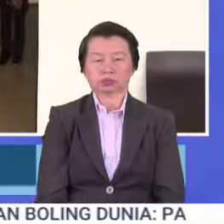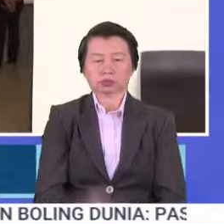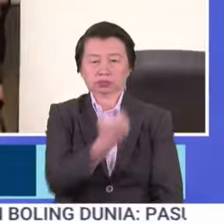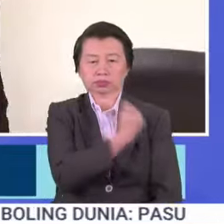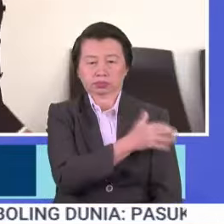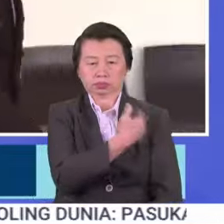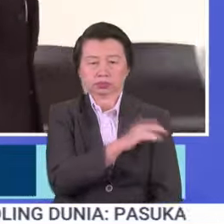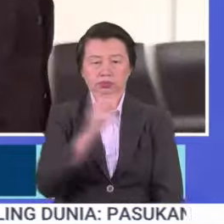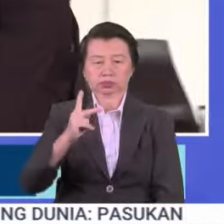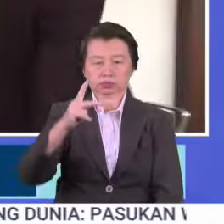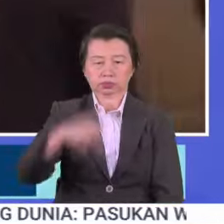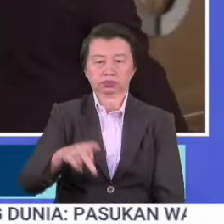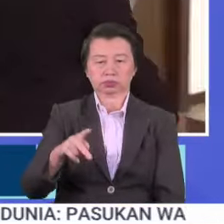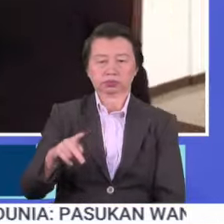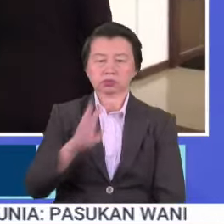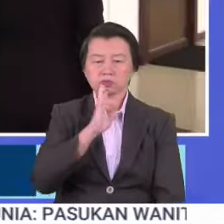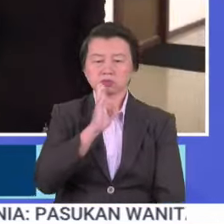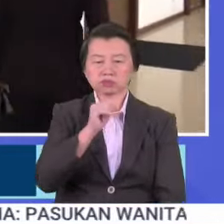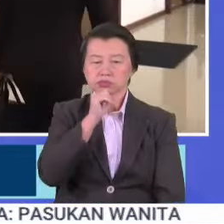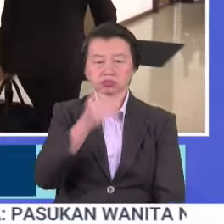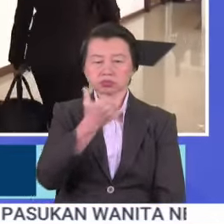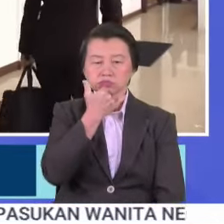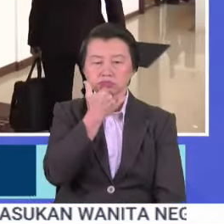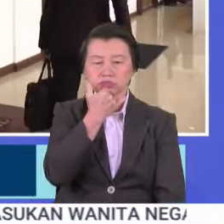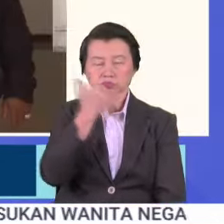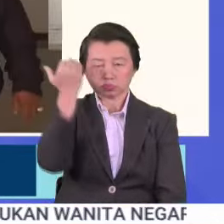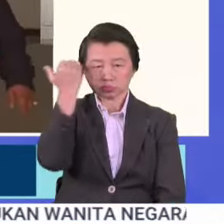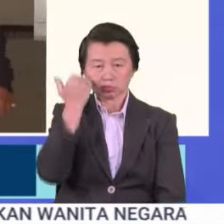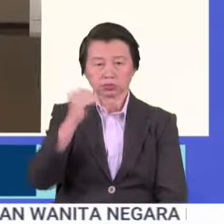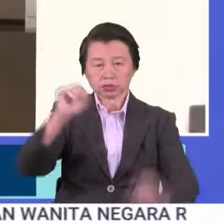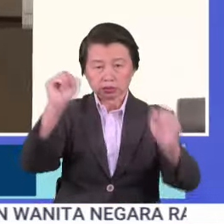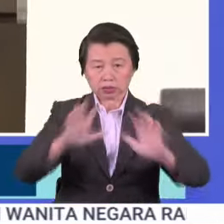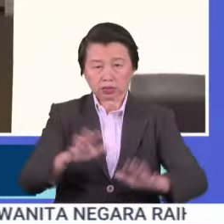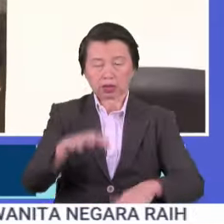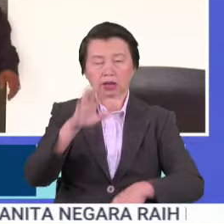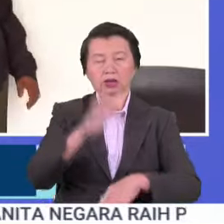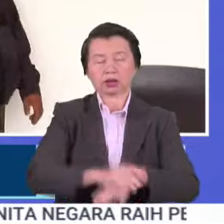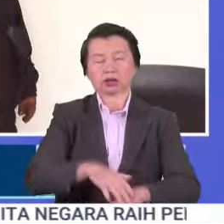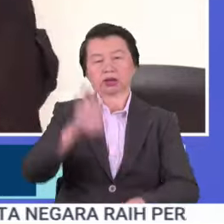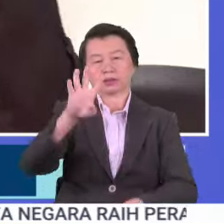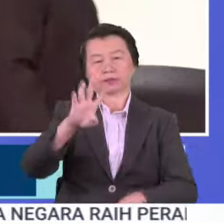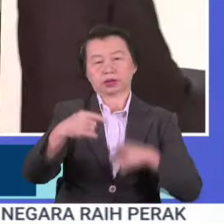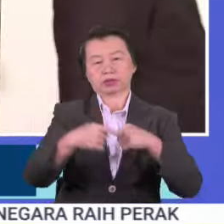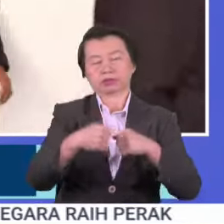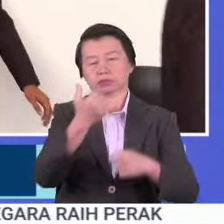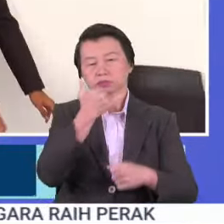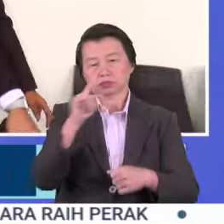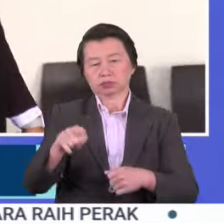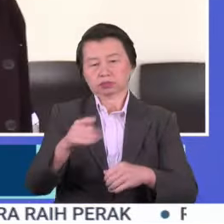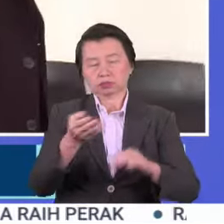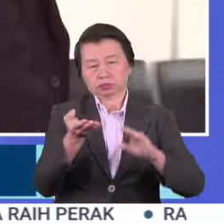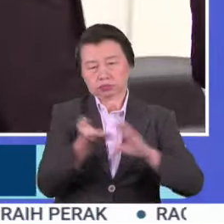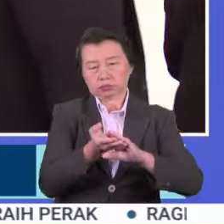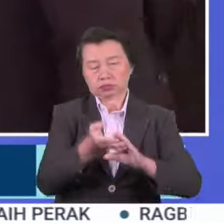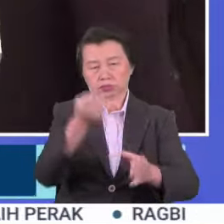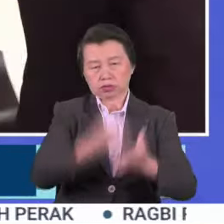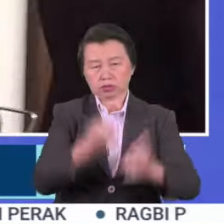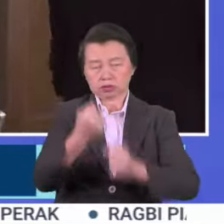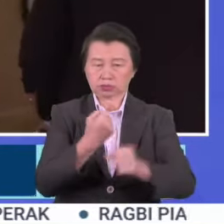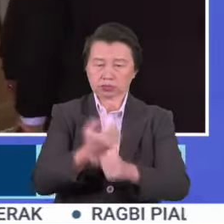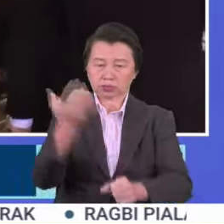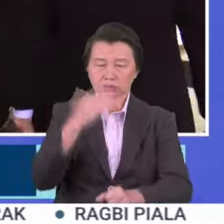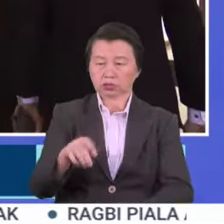Bekas Ketua Pengarah Miros mengaku tidak bersalah di Mahkamah Session Shah Alam atas 4 tuduhan memalsukan dokumen sebut harga 6 tahun